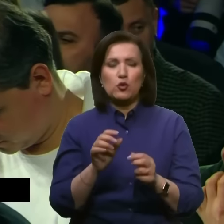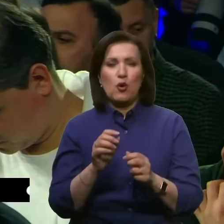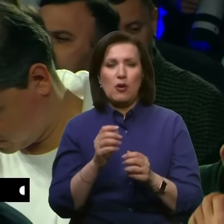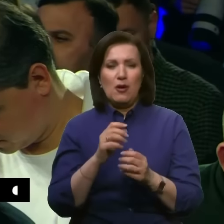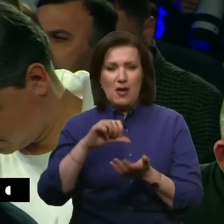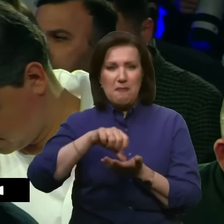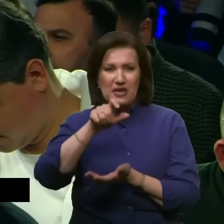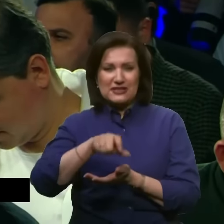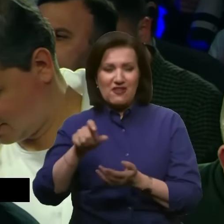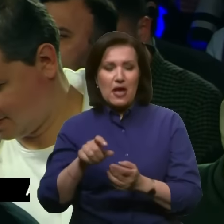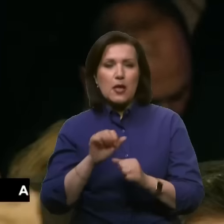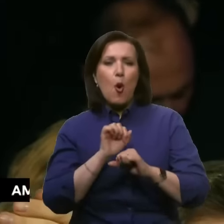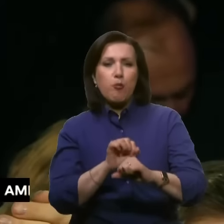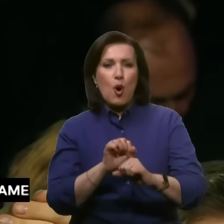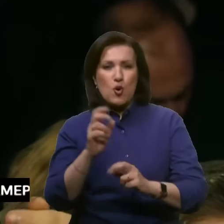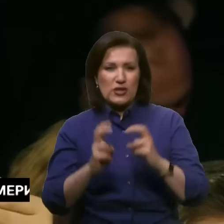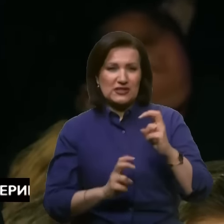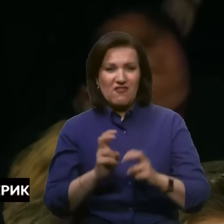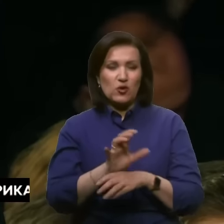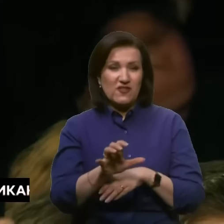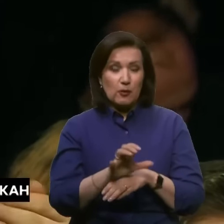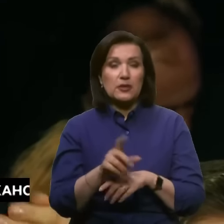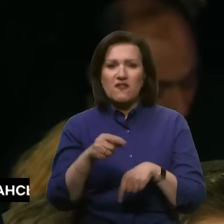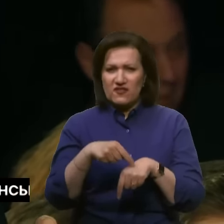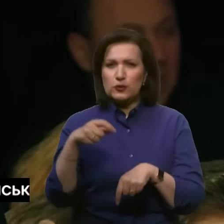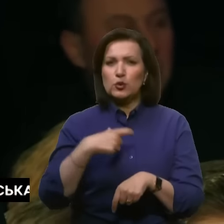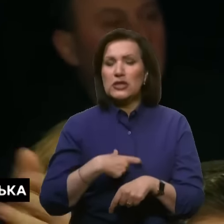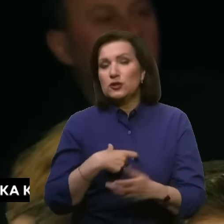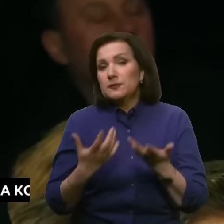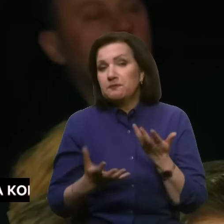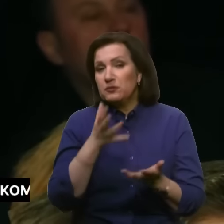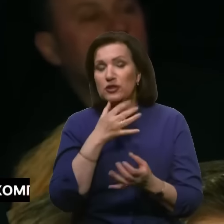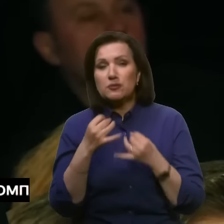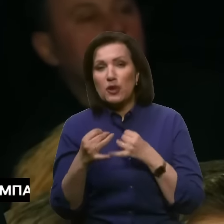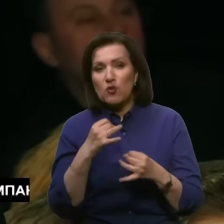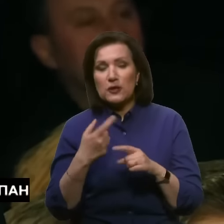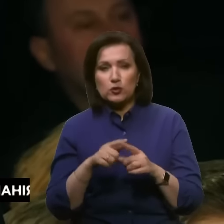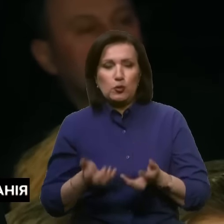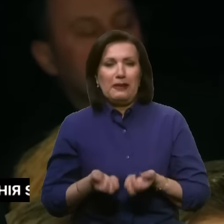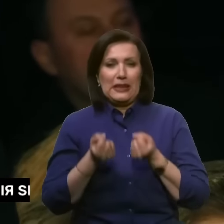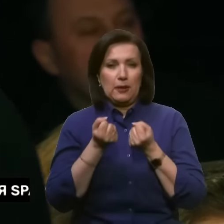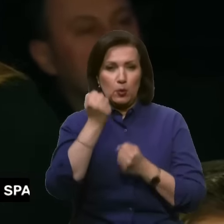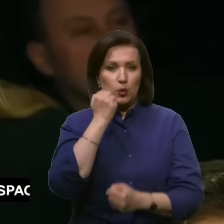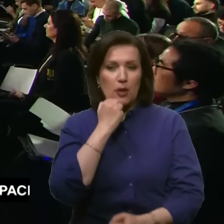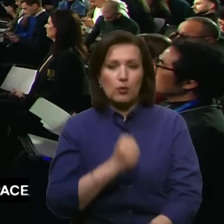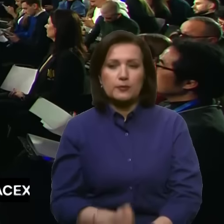оборонні заводи, виробництва? Чи ви відчули на собі, можливо, під час спілкування цю підтримку?